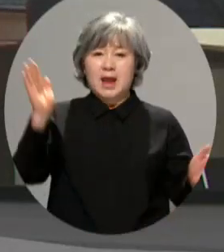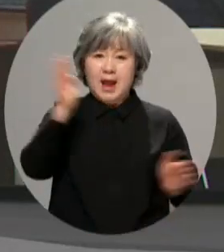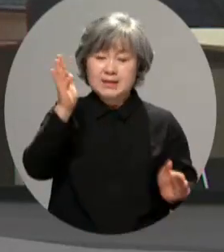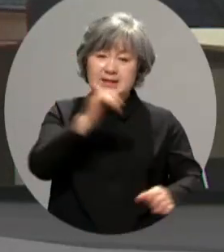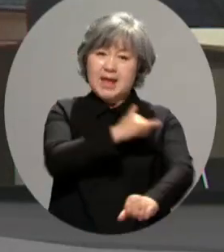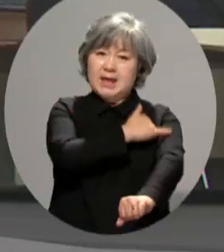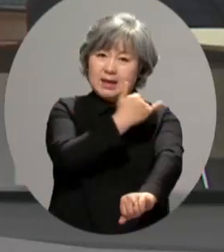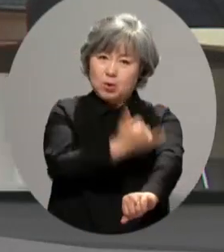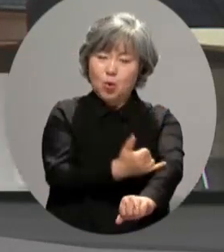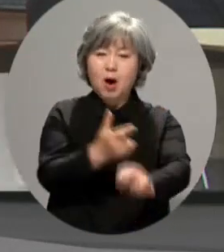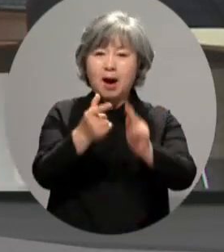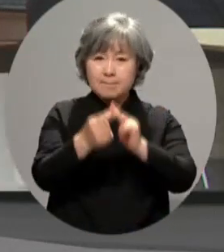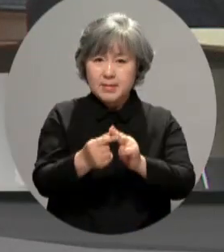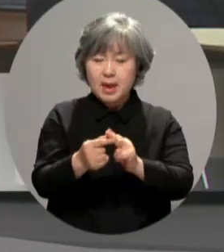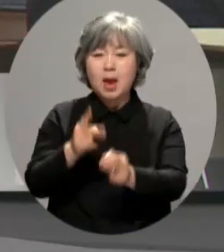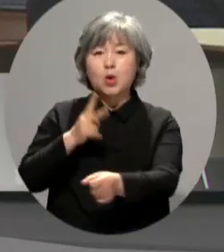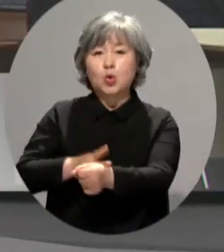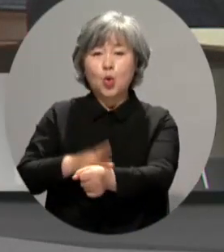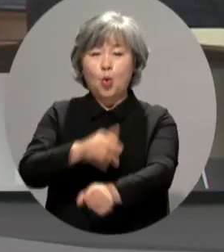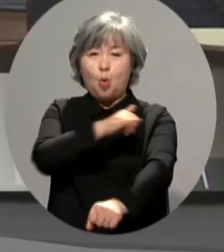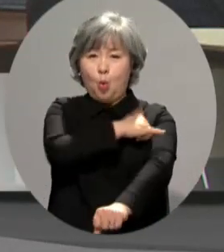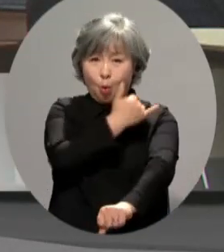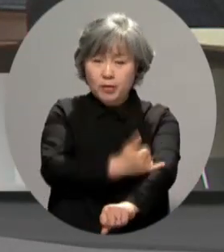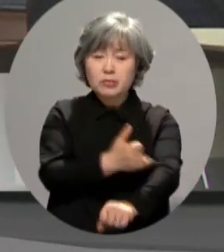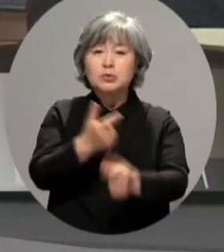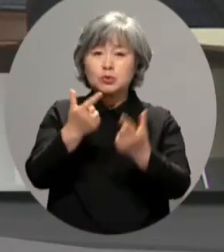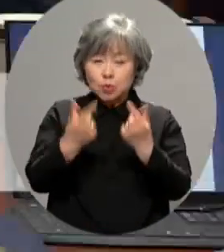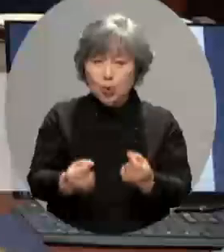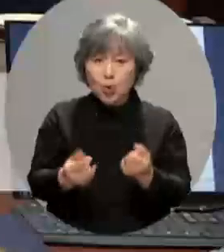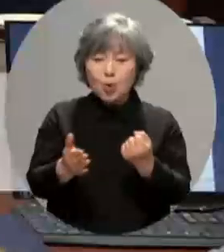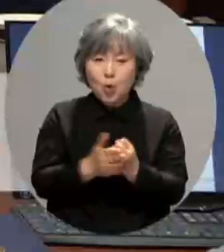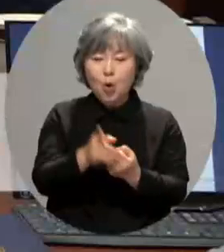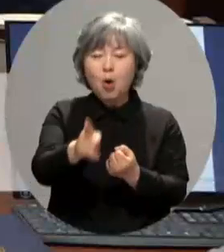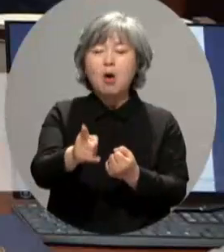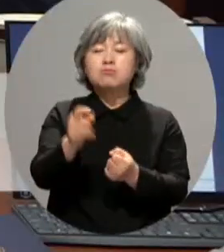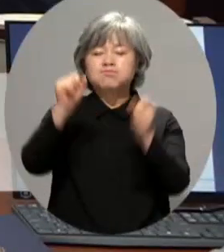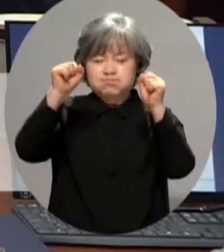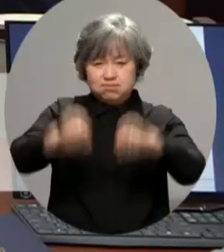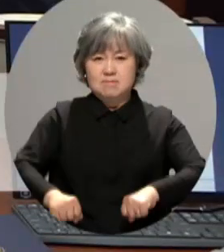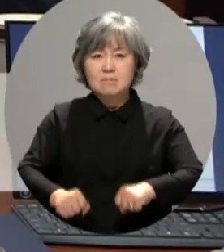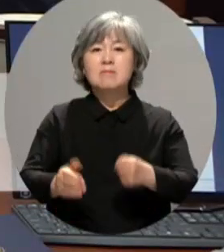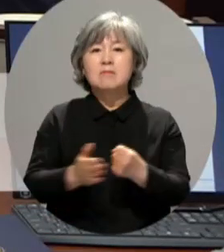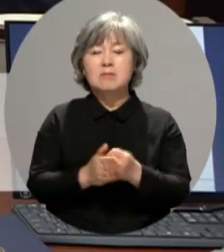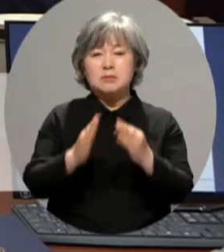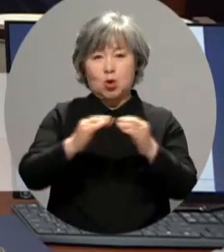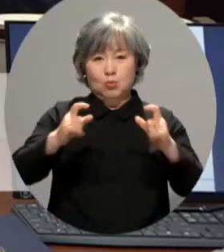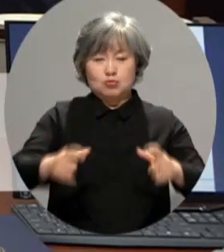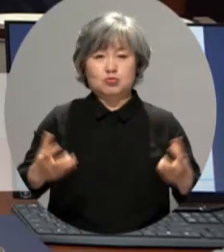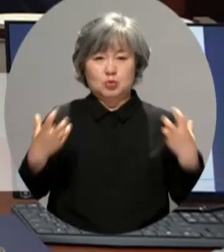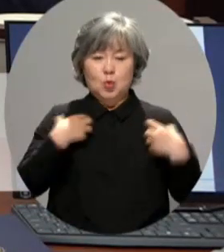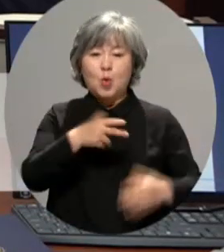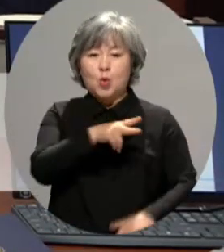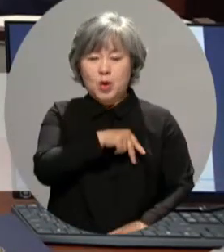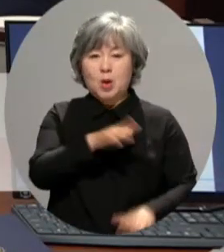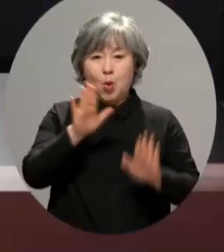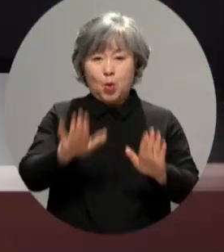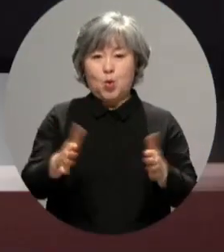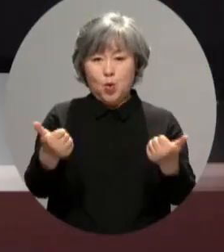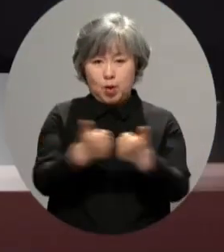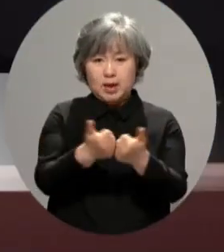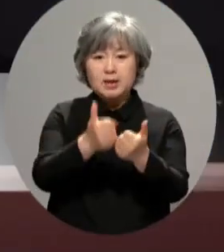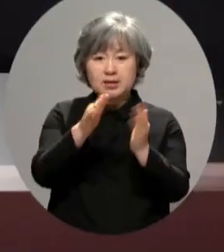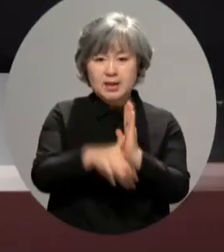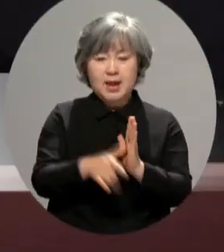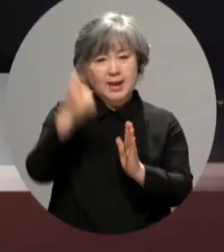학생 인권과 함께 교권 보고를 규정한 교육 인권 조례가 가결됐습니다 전북도 의회는 오늘 본회의를